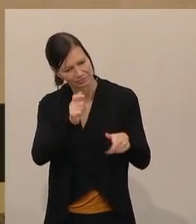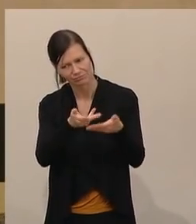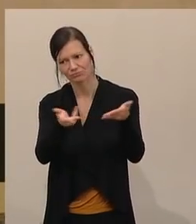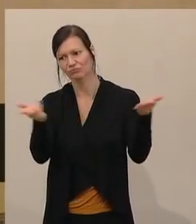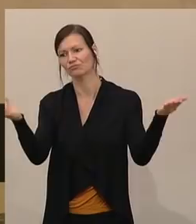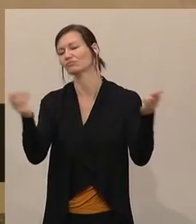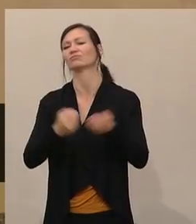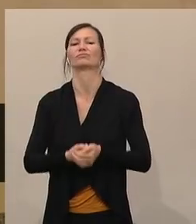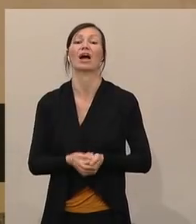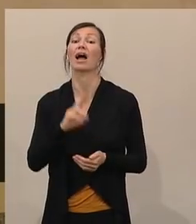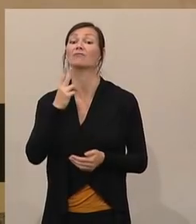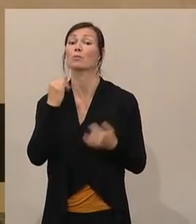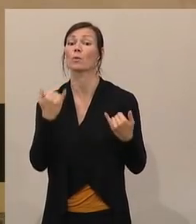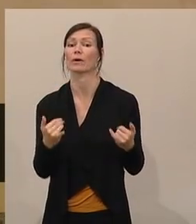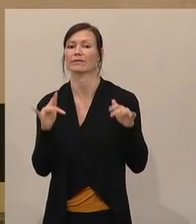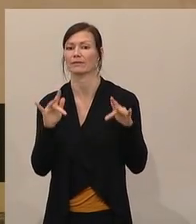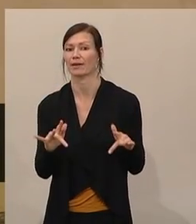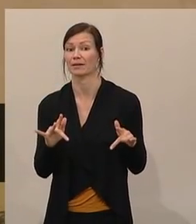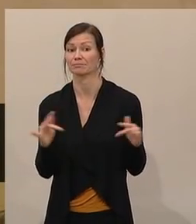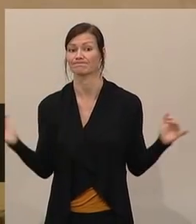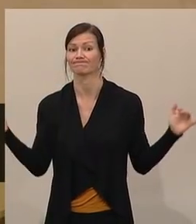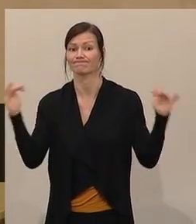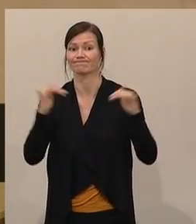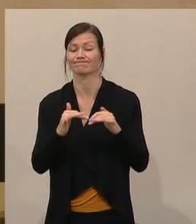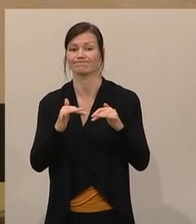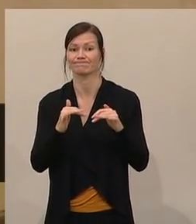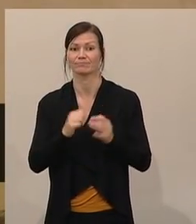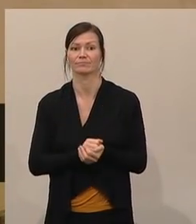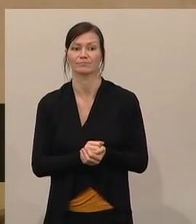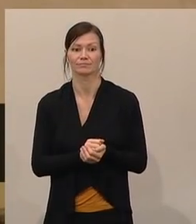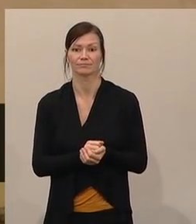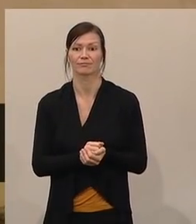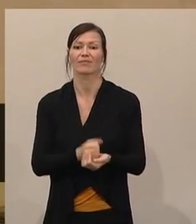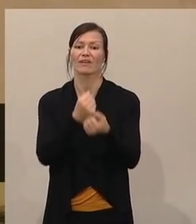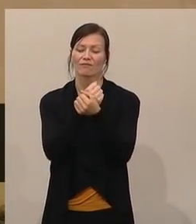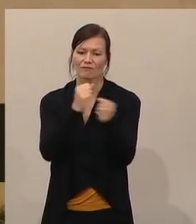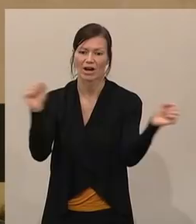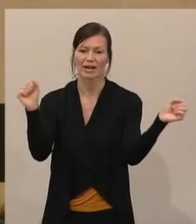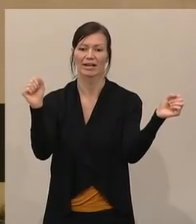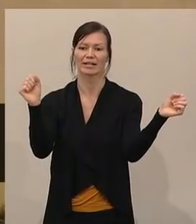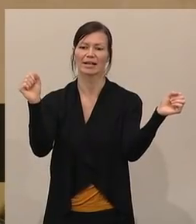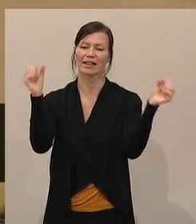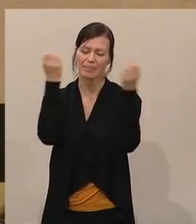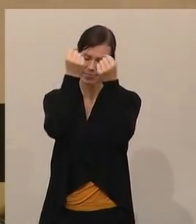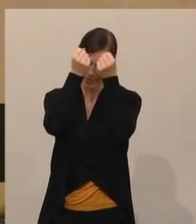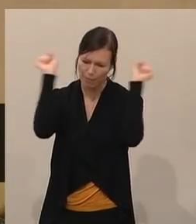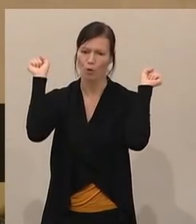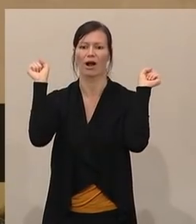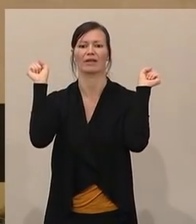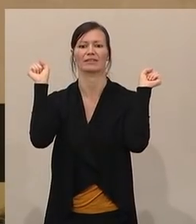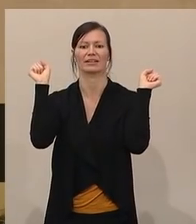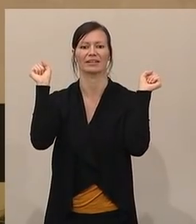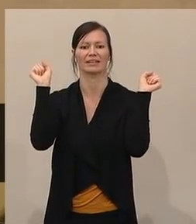warum sind wir eigentlich alle hier? Um Freiheit, Demokratie, Sicherheit und Rechtsstaatlichkeit